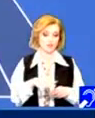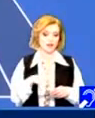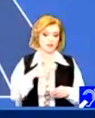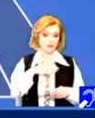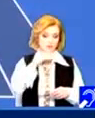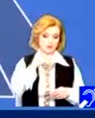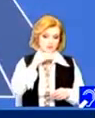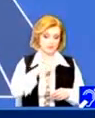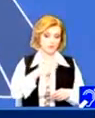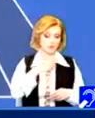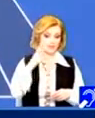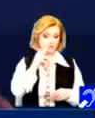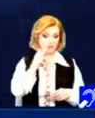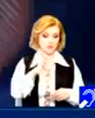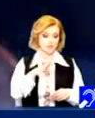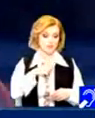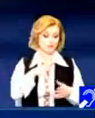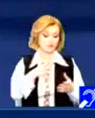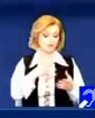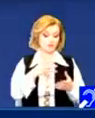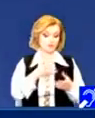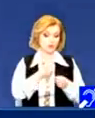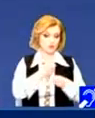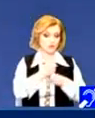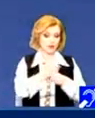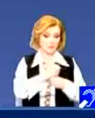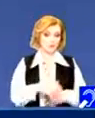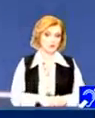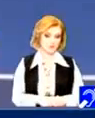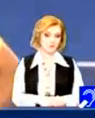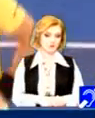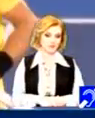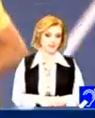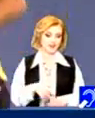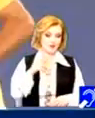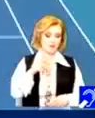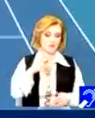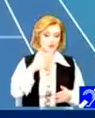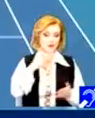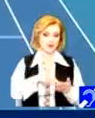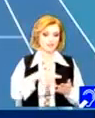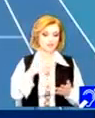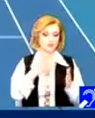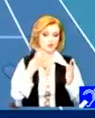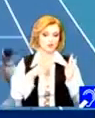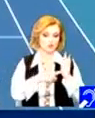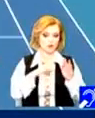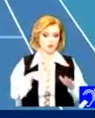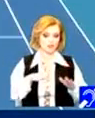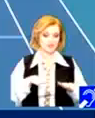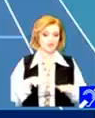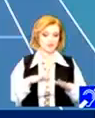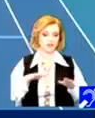Radu Albot a câștigat primul său titlu ATP și a ajuns pe locul 46 în clasamentul mondial. Iar săptămâna trecută,